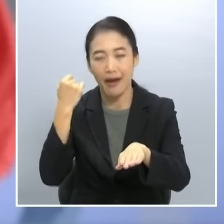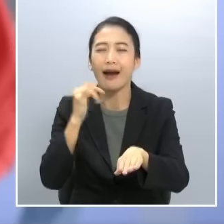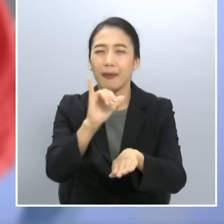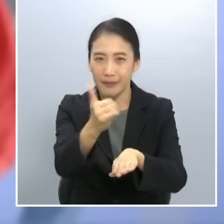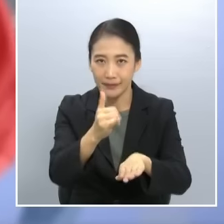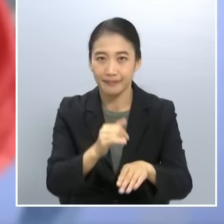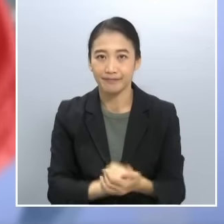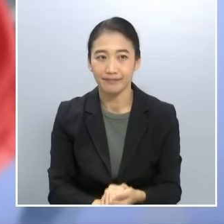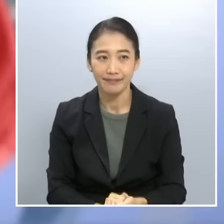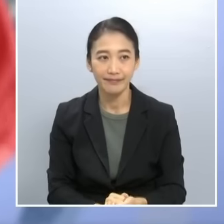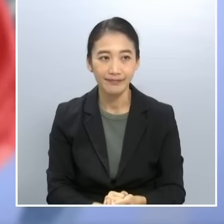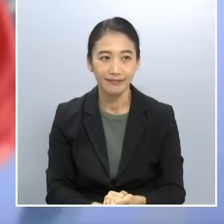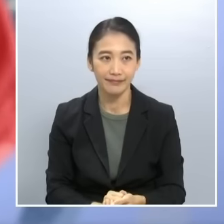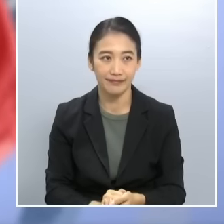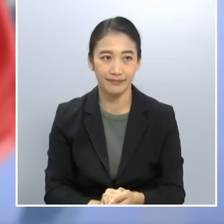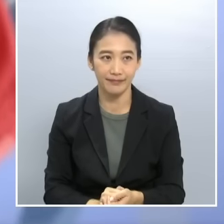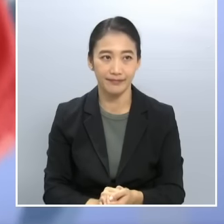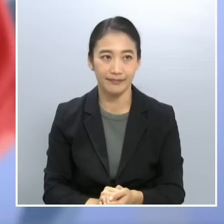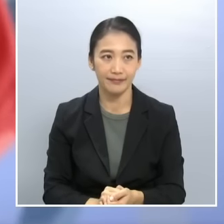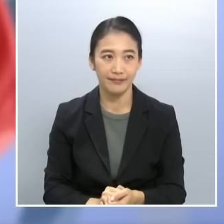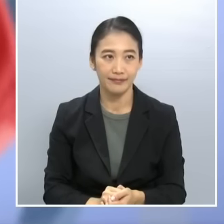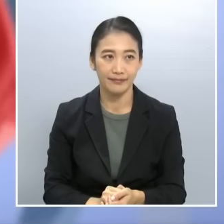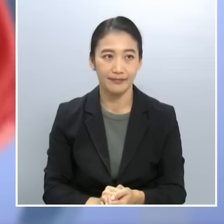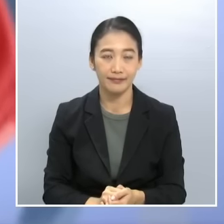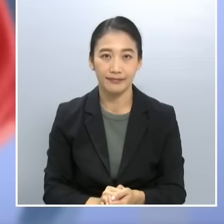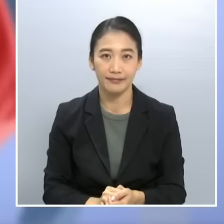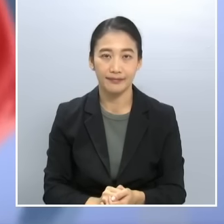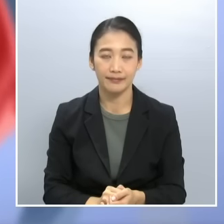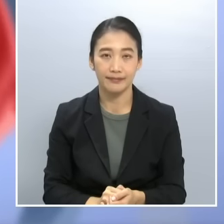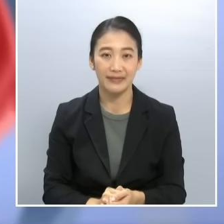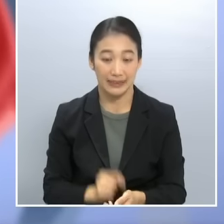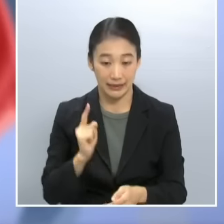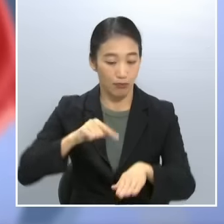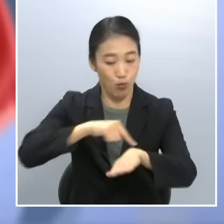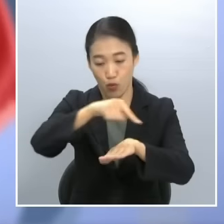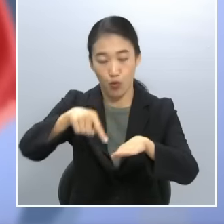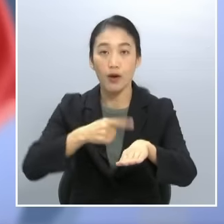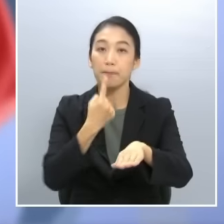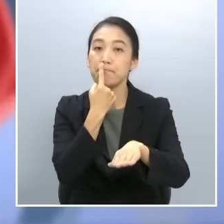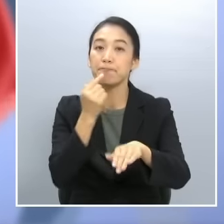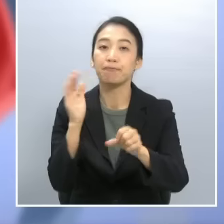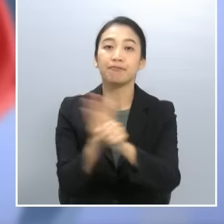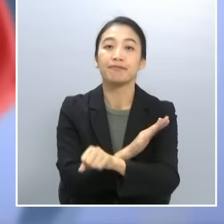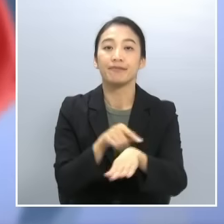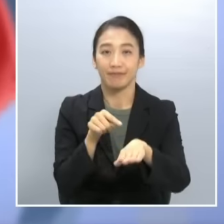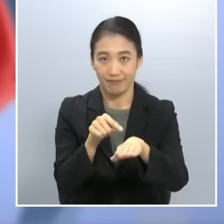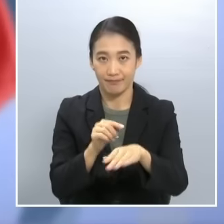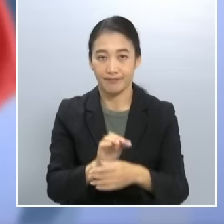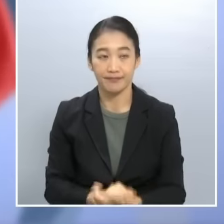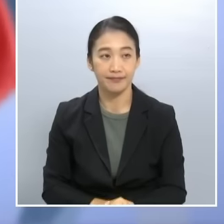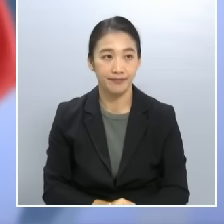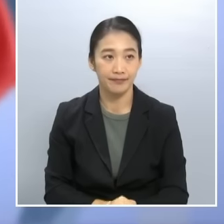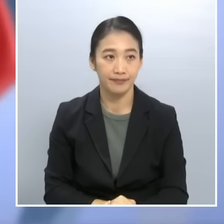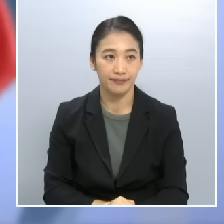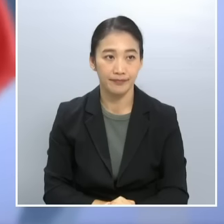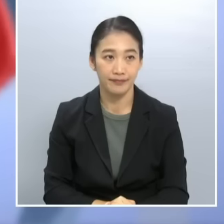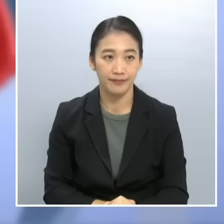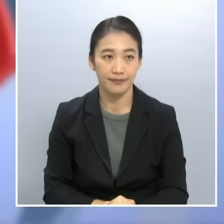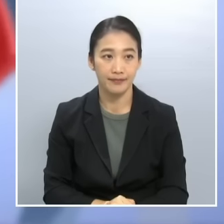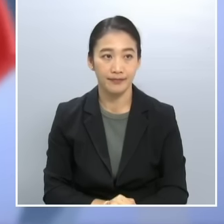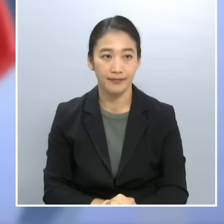ฝุ่นเมื่อกี้ลองดูมุมเมื่อกี้ก็จะเห็นนะนั่นน่ะเอออ่ะไม่เป็นไรหาไม่ได้ไม่เป็นไรครับออันนี้ที่หมวยถามพรใช่